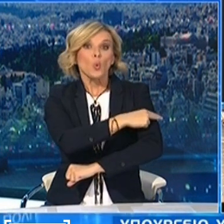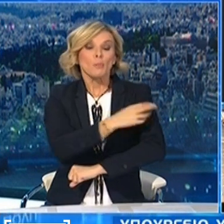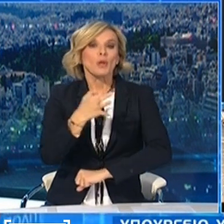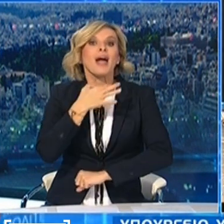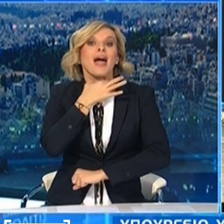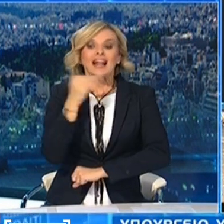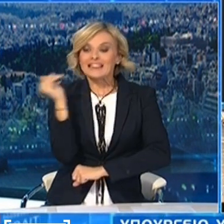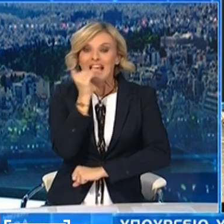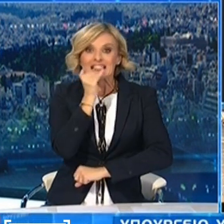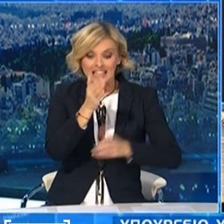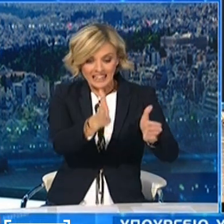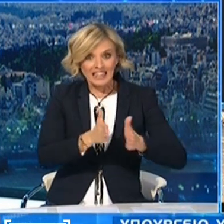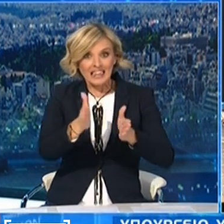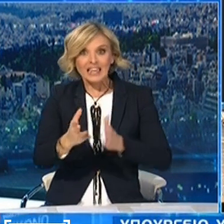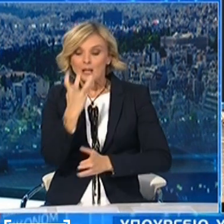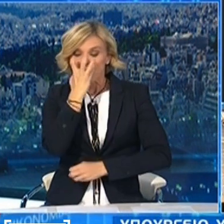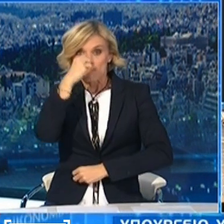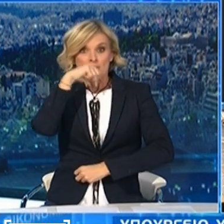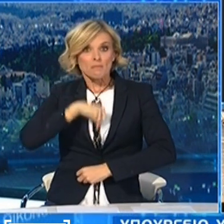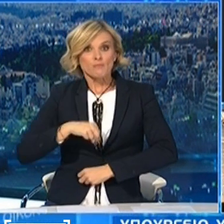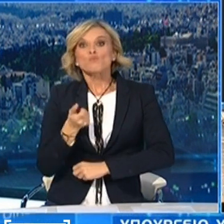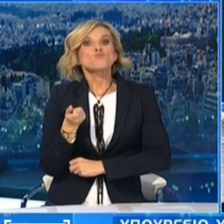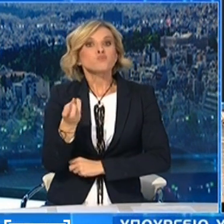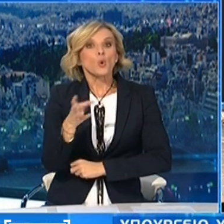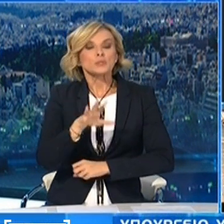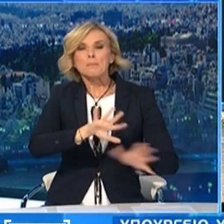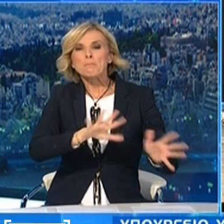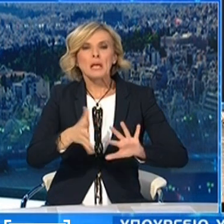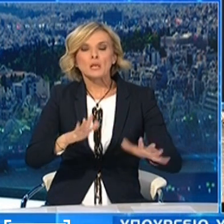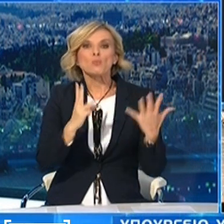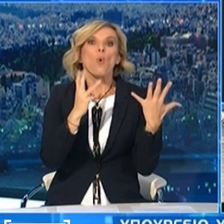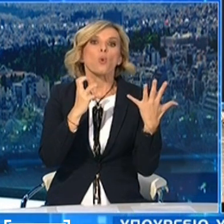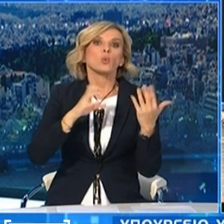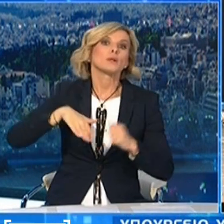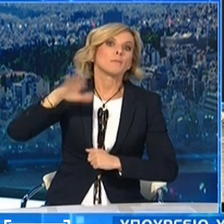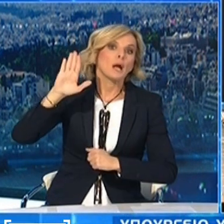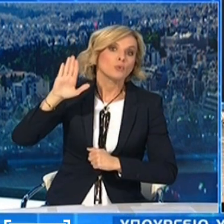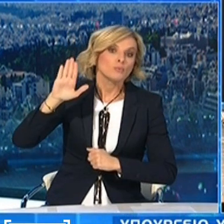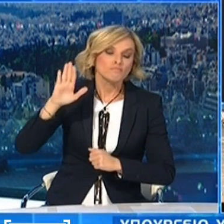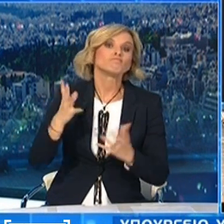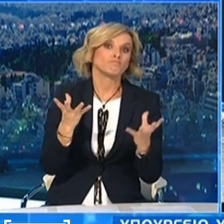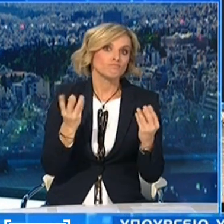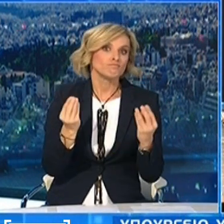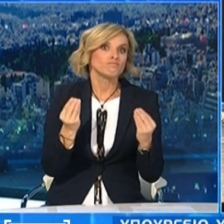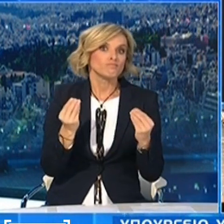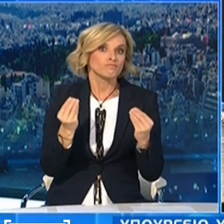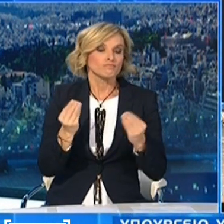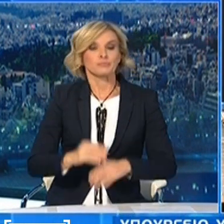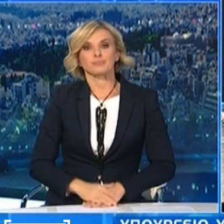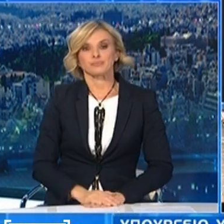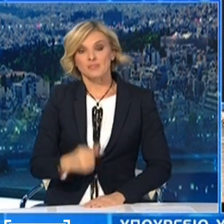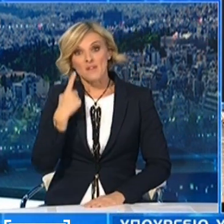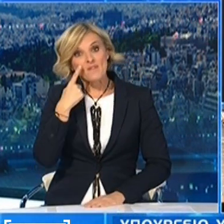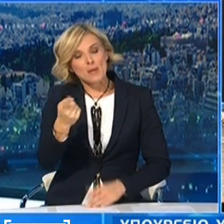είναι διασωληνωμένοι, παραμένει σε σχετικά υψηλά επίπεδα, δηλαδή πάνω από 80. Η δυναμική αύξηση που